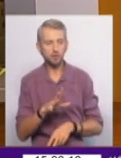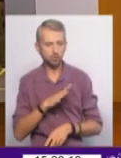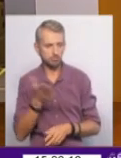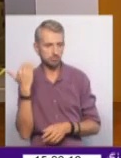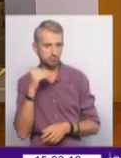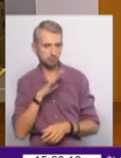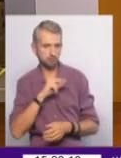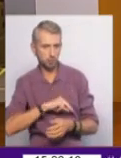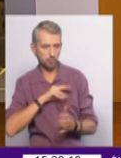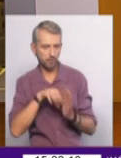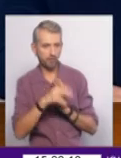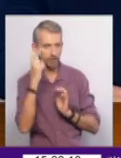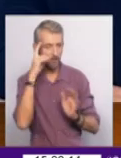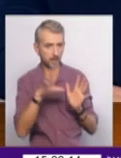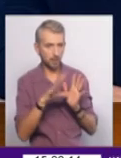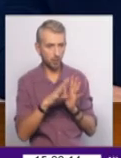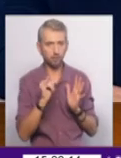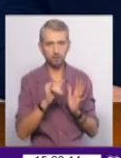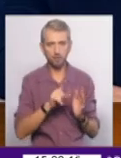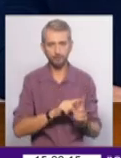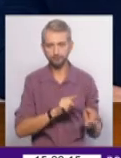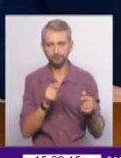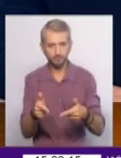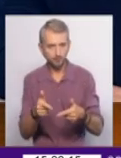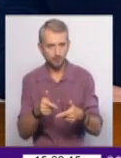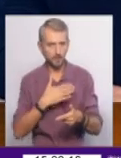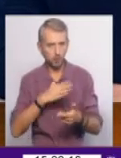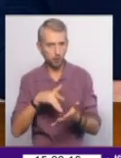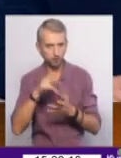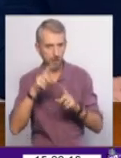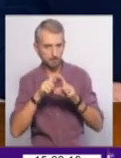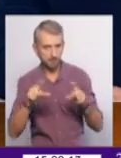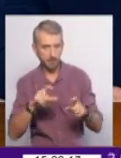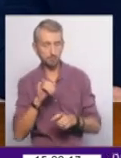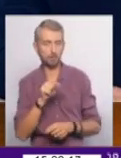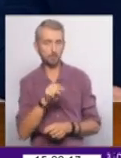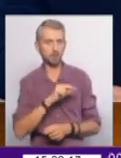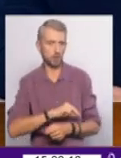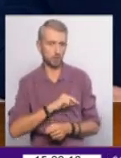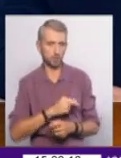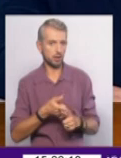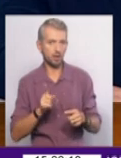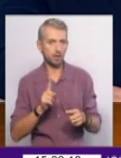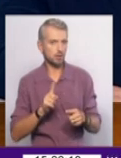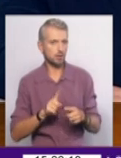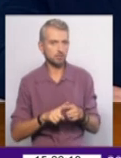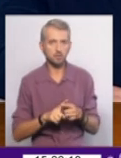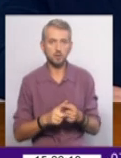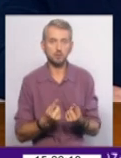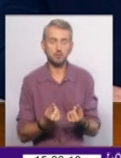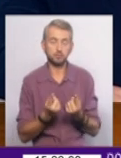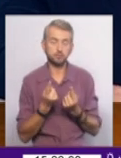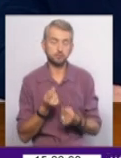того в «Київенерго», зараз перейшли в наше комунальне підприємство, і вони працюють. Це великі, з великою літерою фахівці,